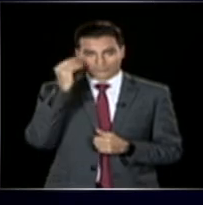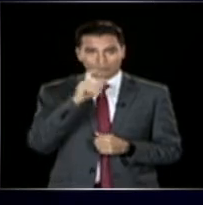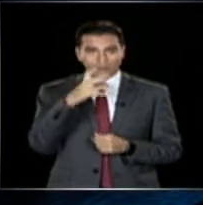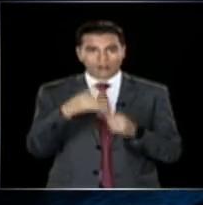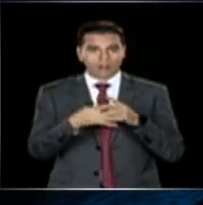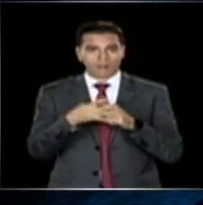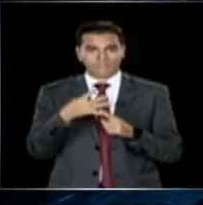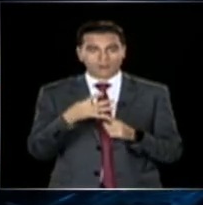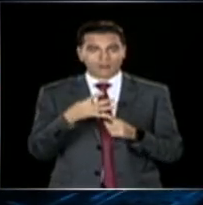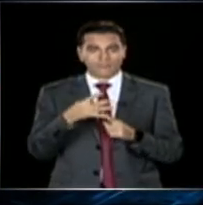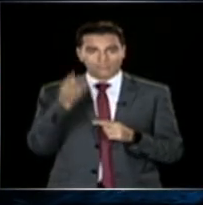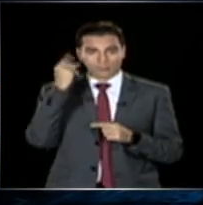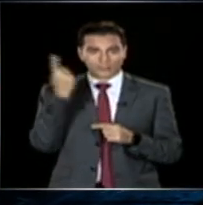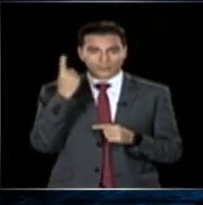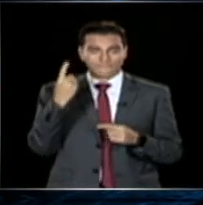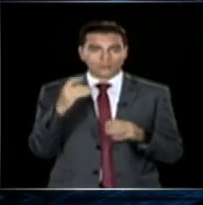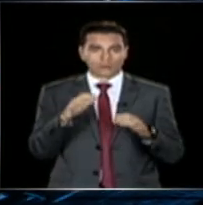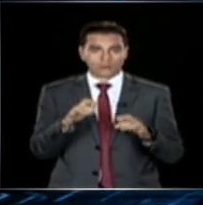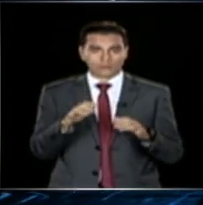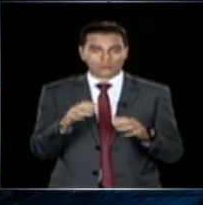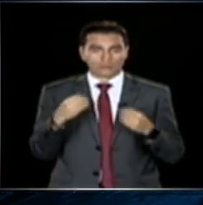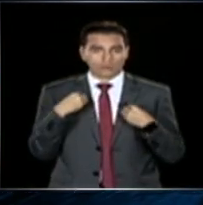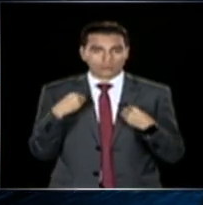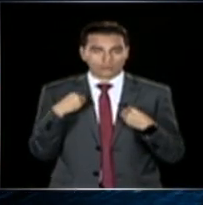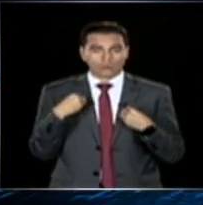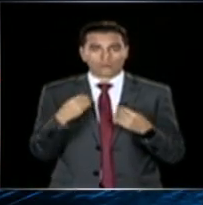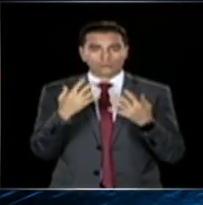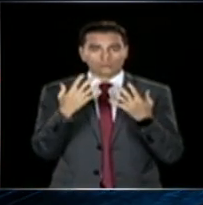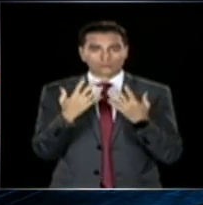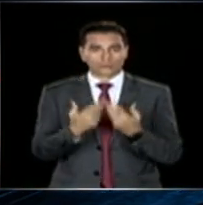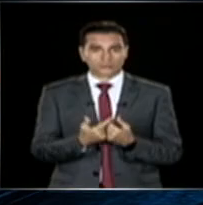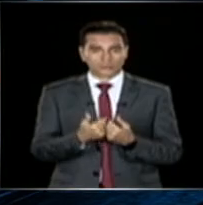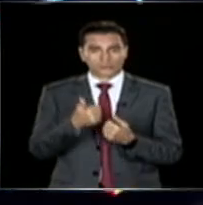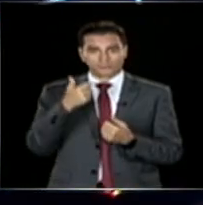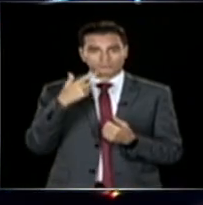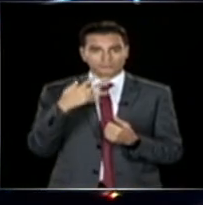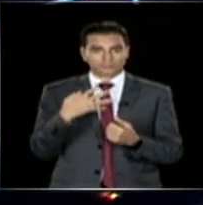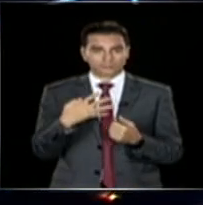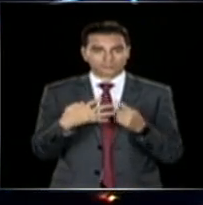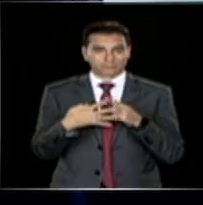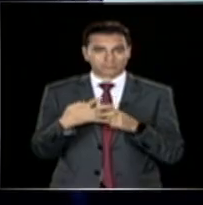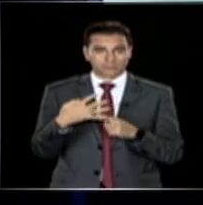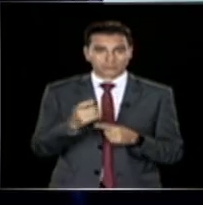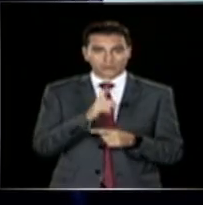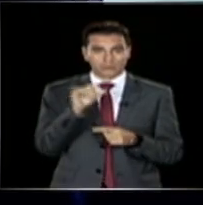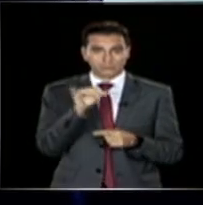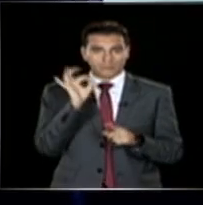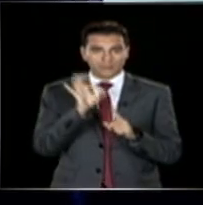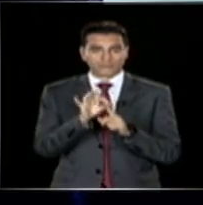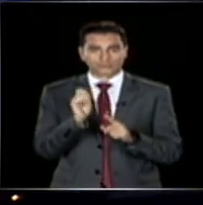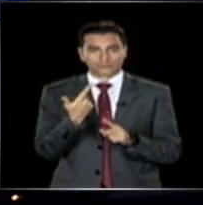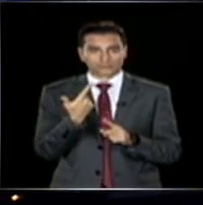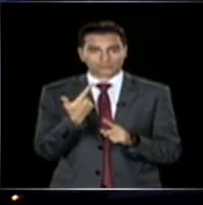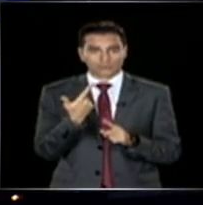المعرفة 4 أسئلة: معلومات عامة، رياضة، تكنولوجيا، وقدرات ذهنية. أسئلتنا هتعتمد على